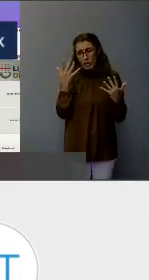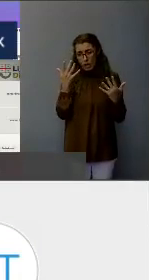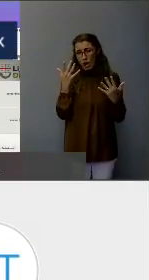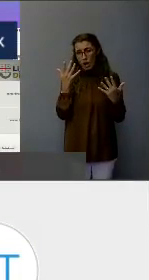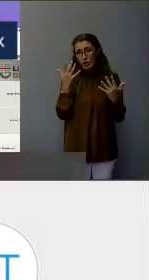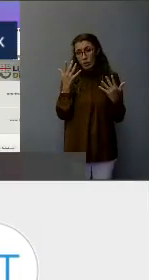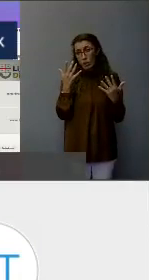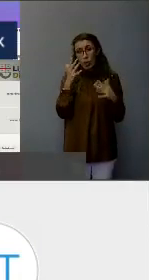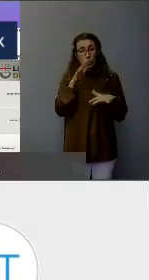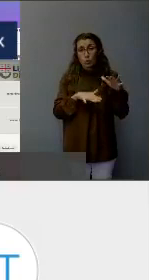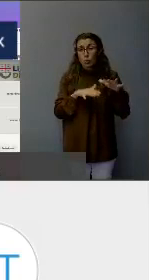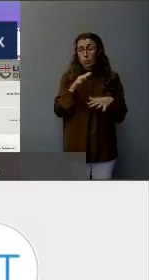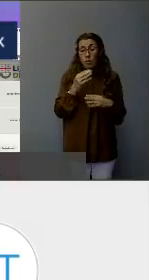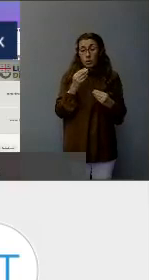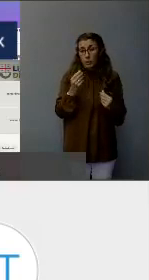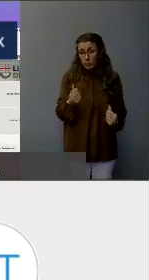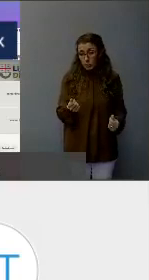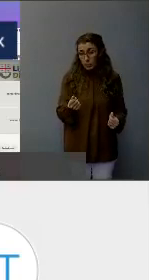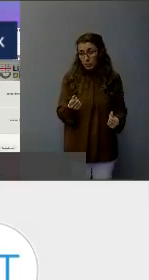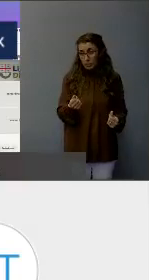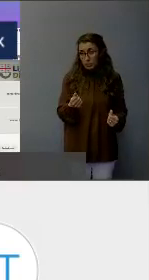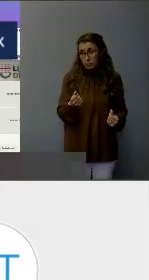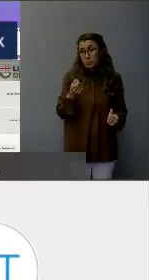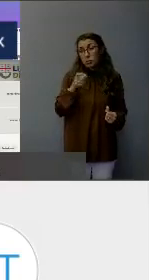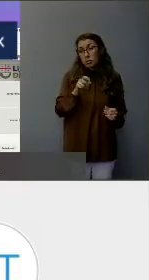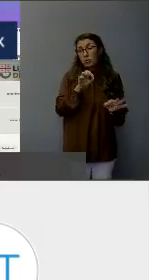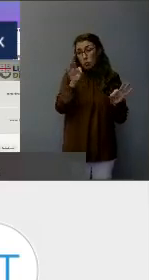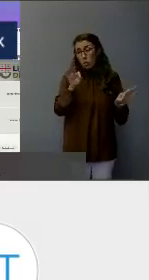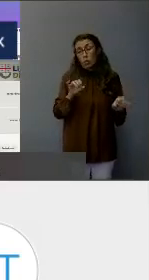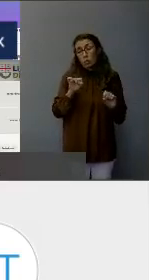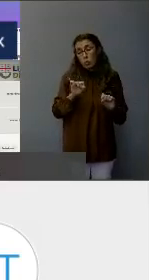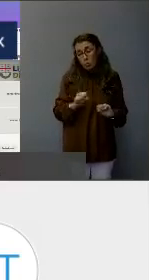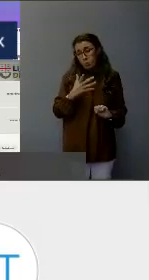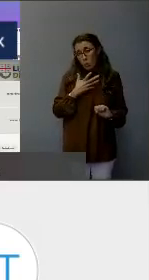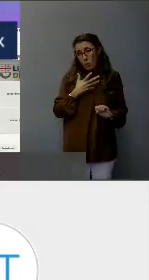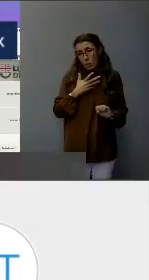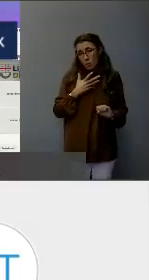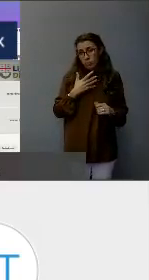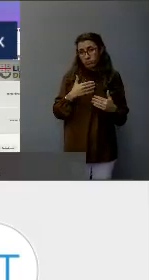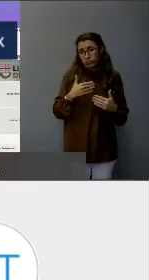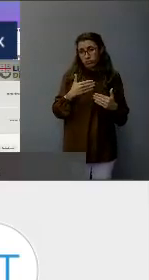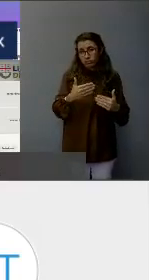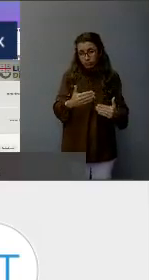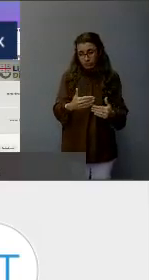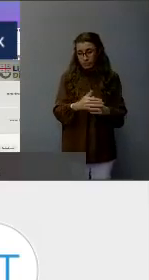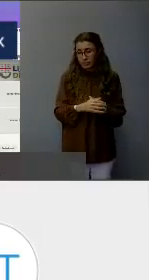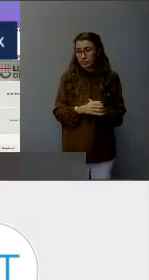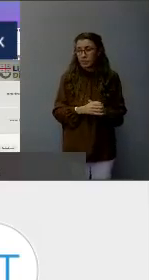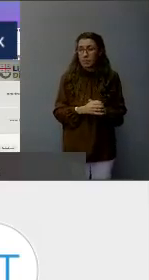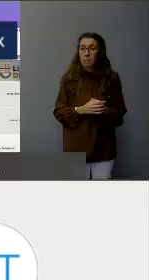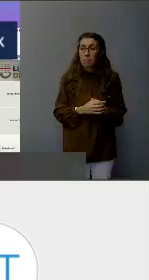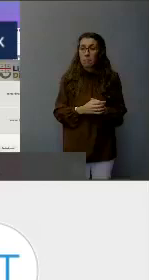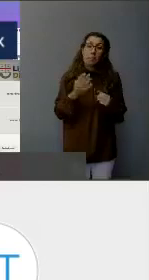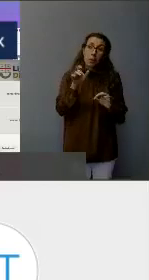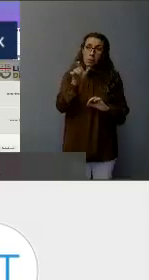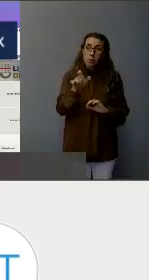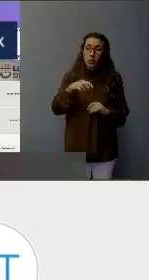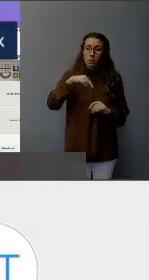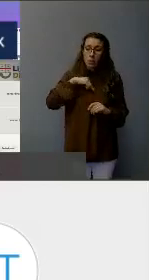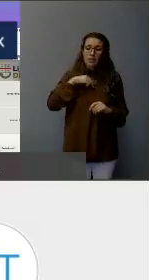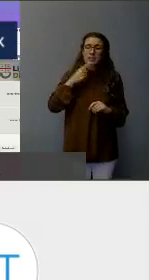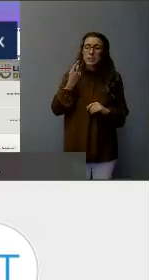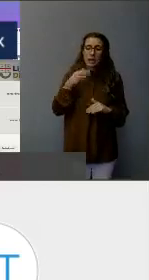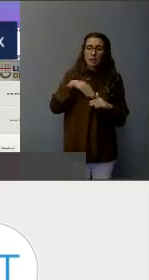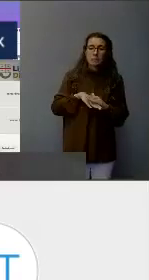che qualcheduno può ancora venire sulla vera e reale intenzione della